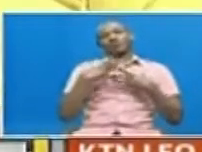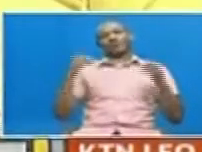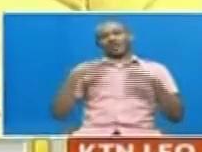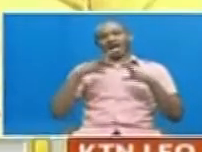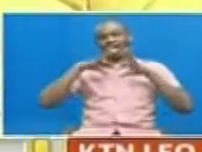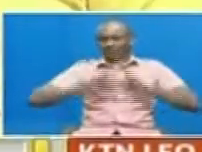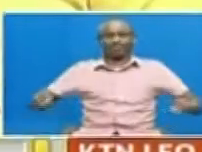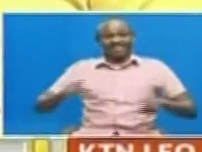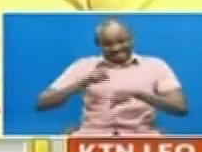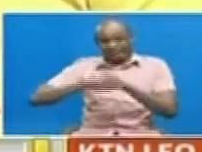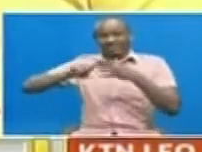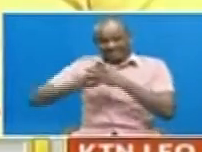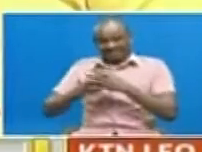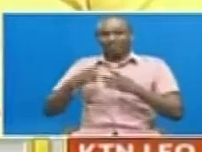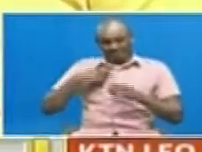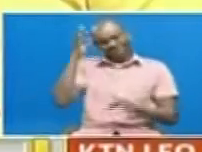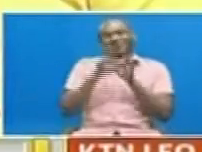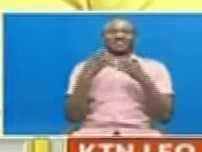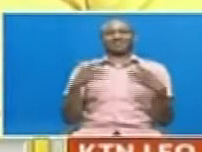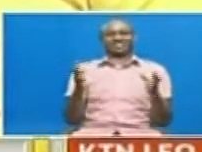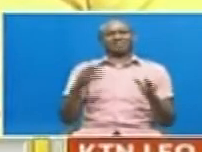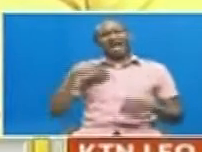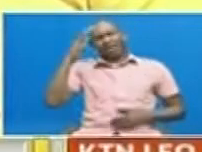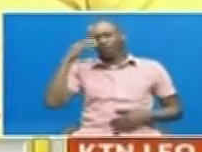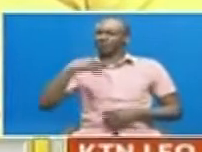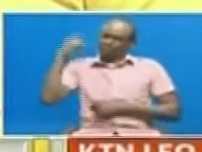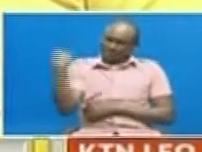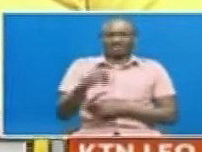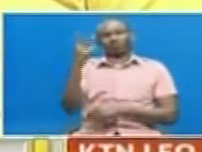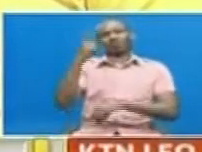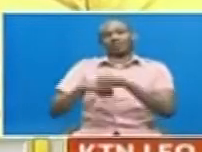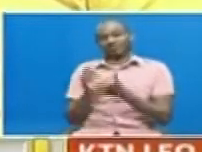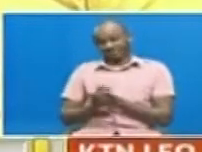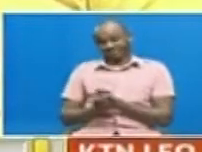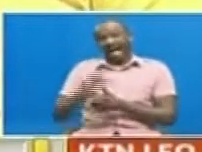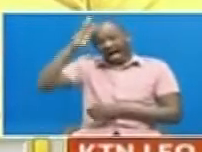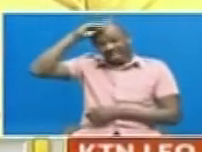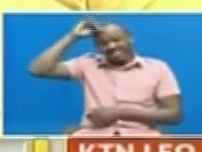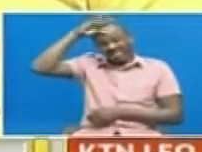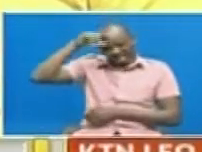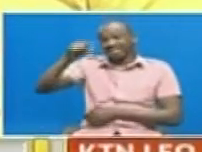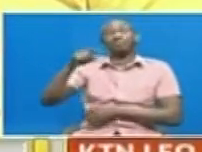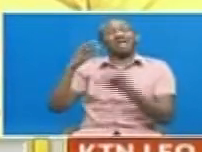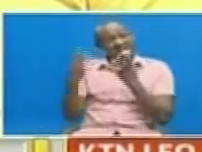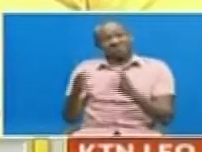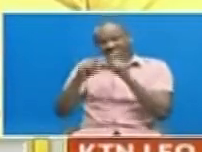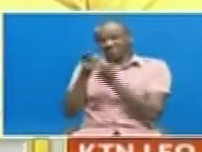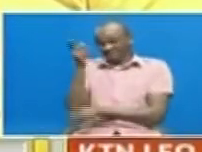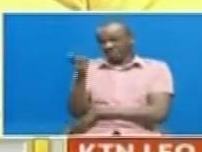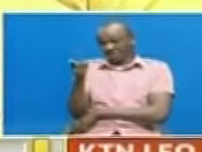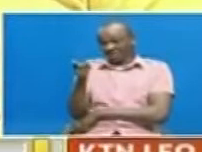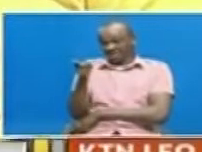Mm-hmm. Punde mechi ilipoanza nikawa na imani, kumbe bado tunaweza kuwapiga mara ya pili. Mm-hmm. Algeria ni timu nzuri, ni timu nzito. Mm-hmm. Ni timu ambayo wako